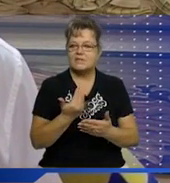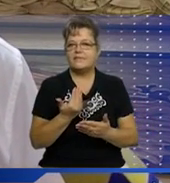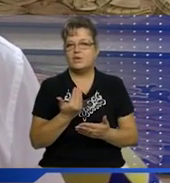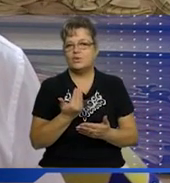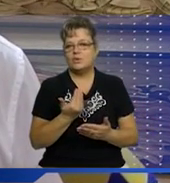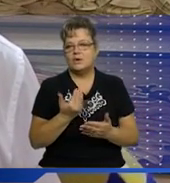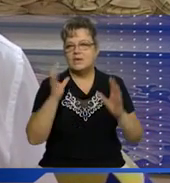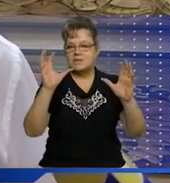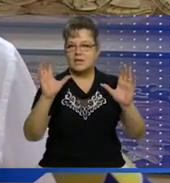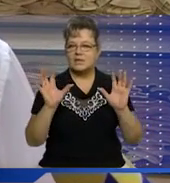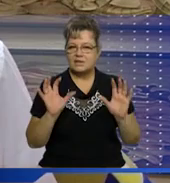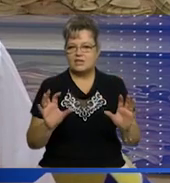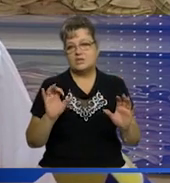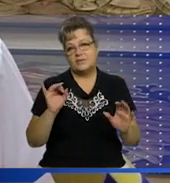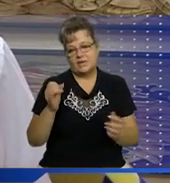по совершенствованию